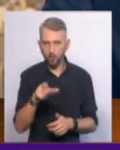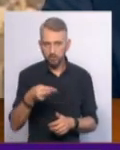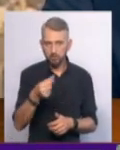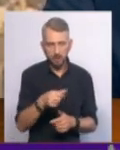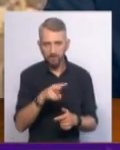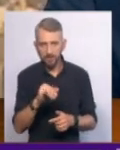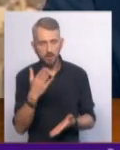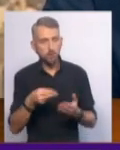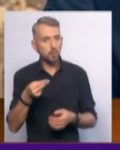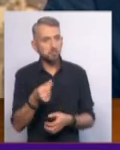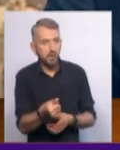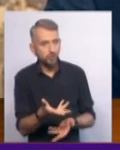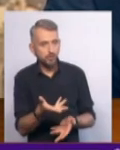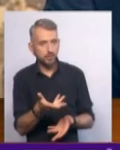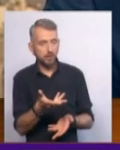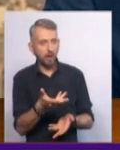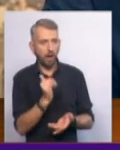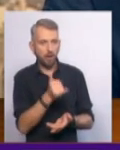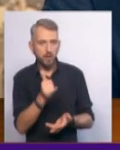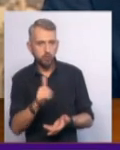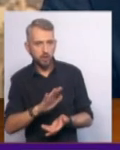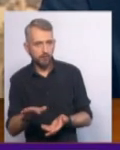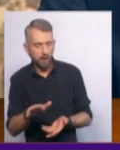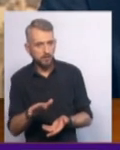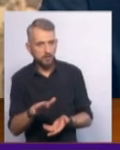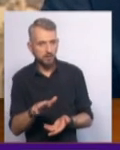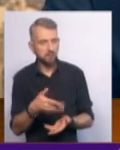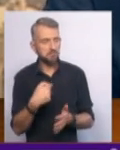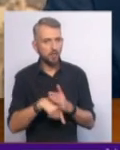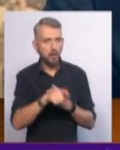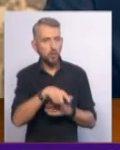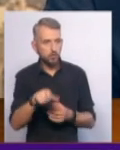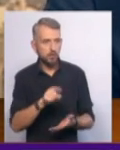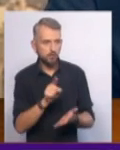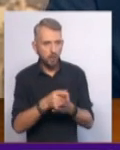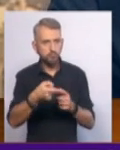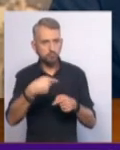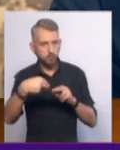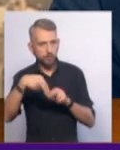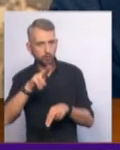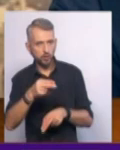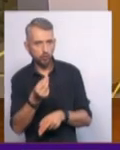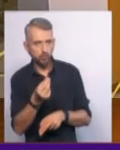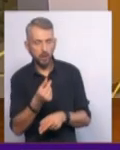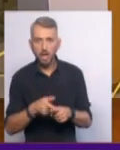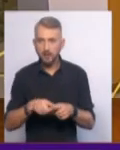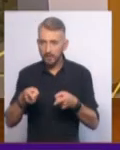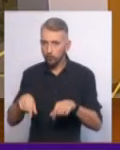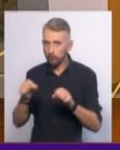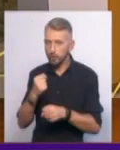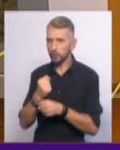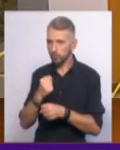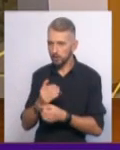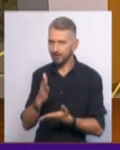мешканці. Якщо сплачують, а не поливається, не надається, то людям мають повернути кошти. Угу. І це дійсно можна зробити, є